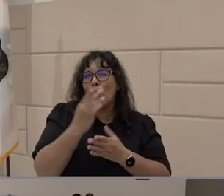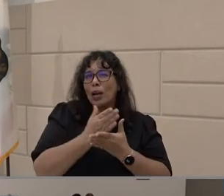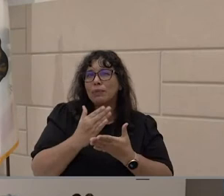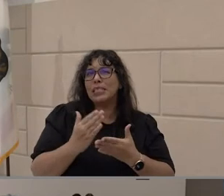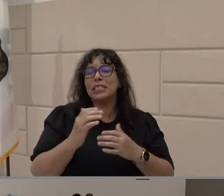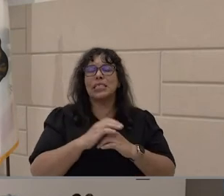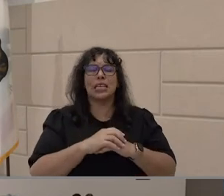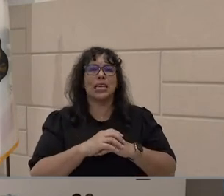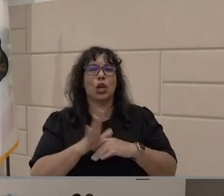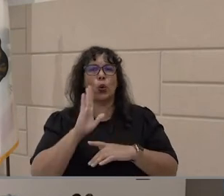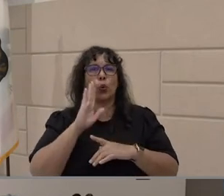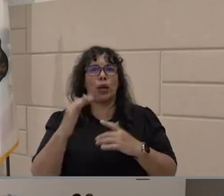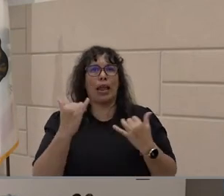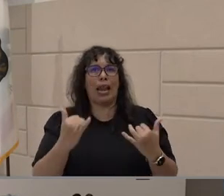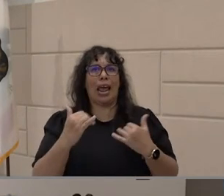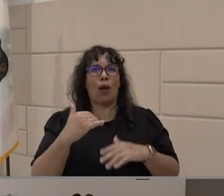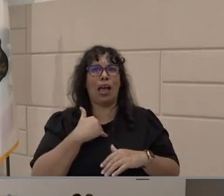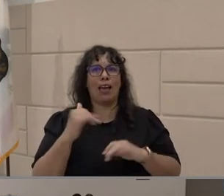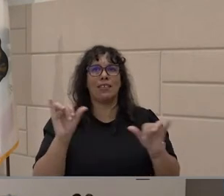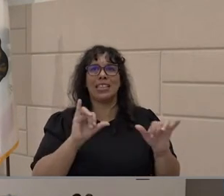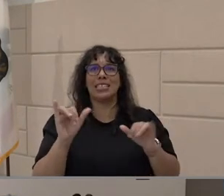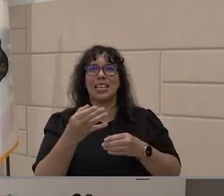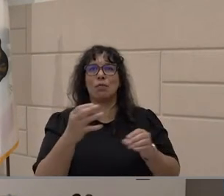ចង់និយាយចំណុចមួយឥឡូវ